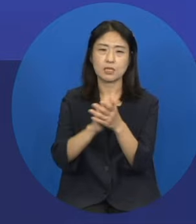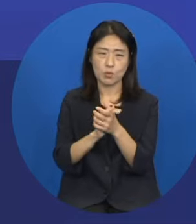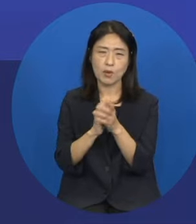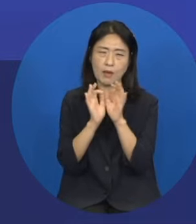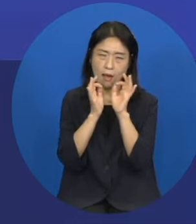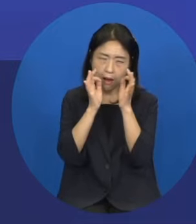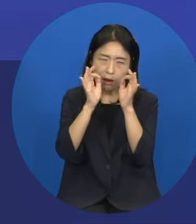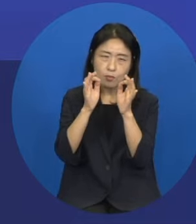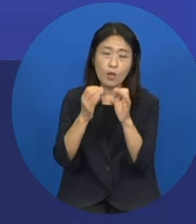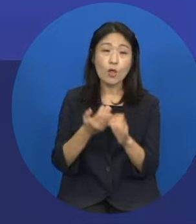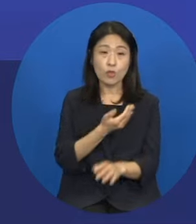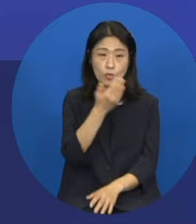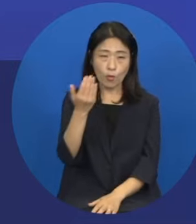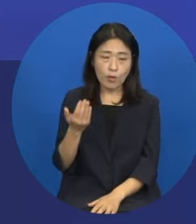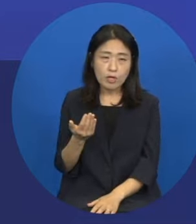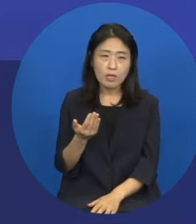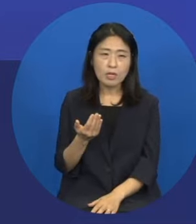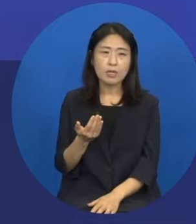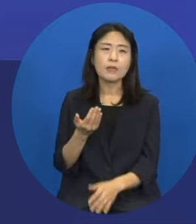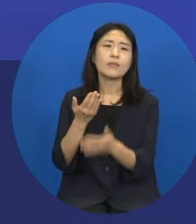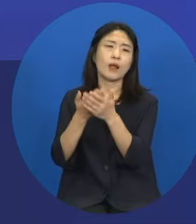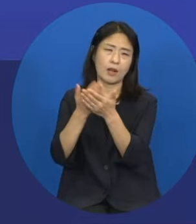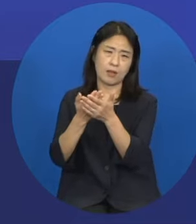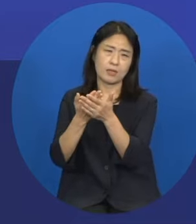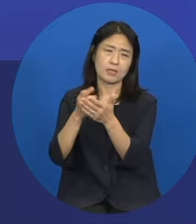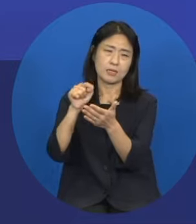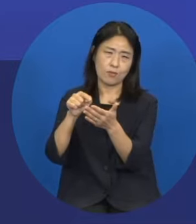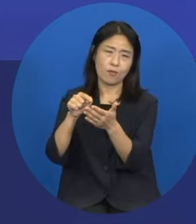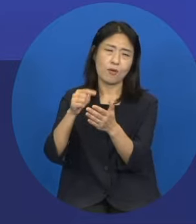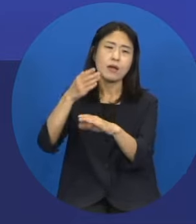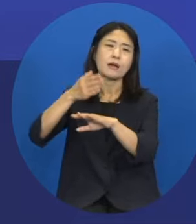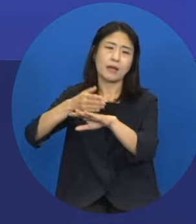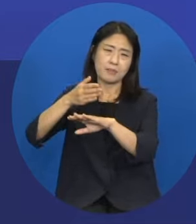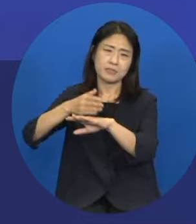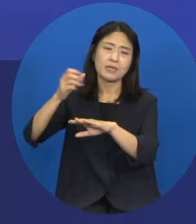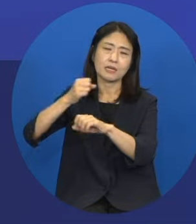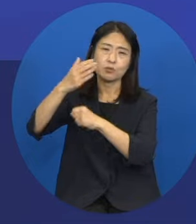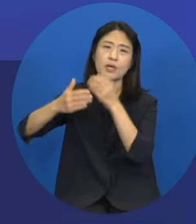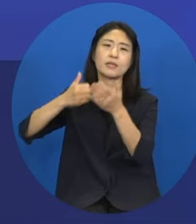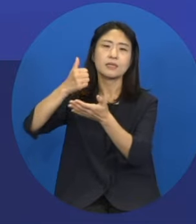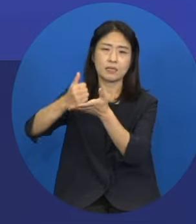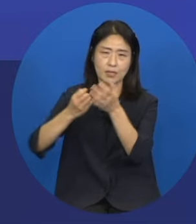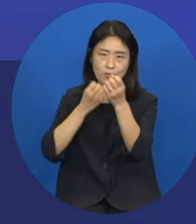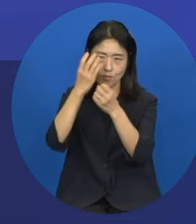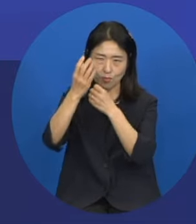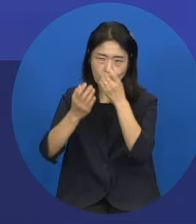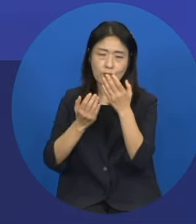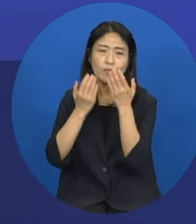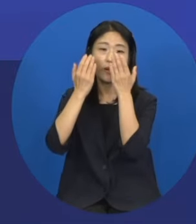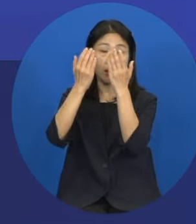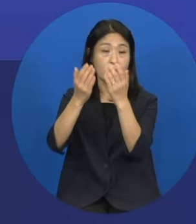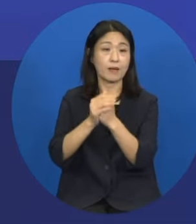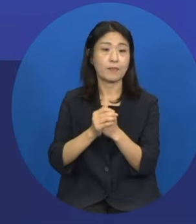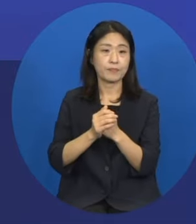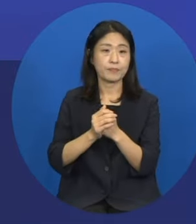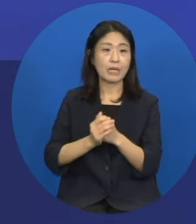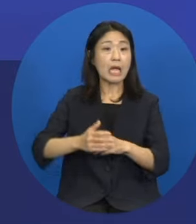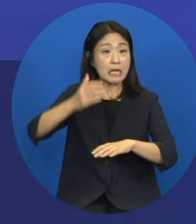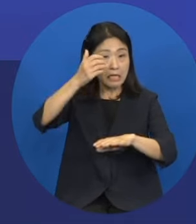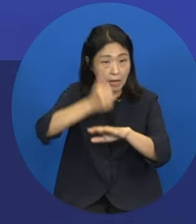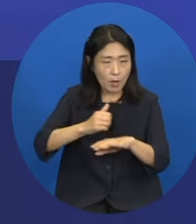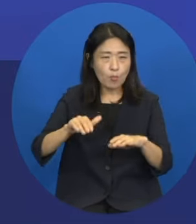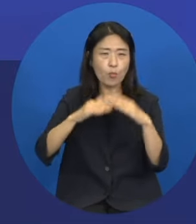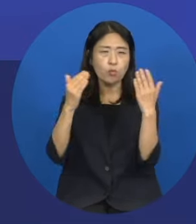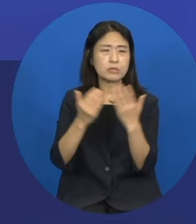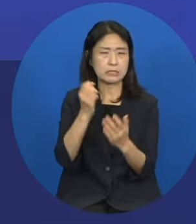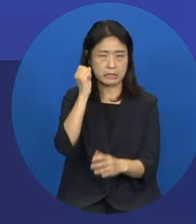것을 감사함으로 하나님께 아뢰라. 그렇죠? 기도하라는 거 아니에요? 근데 뒤에 그리하면 모든 지각에